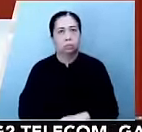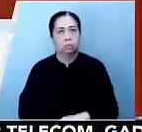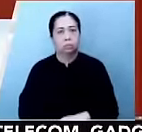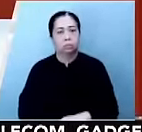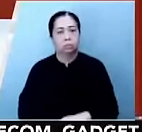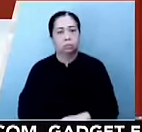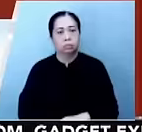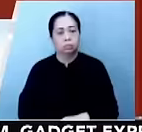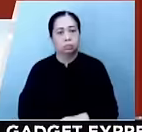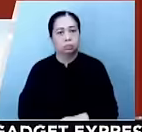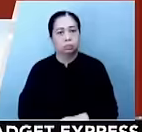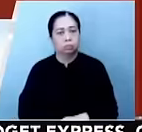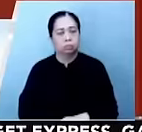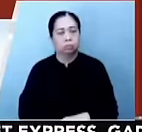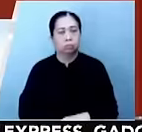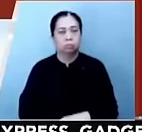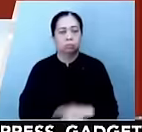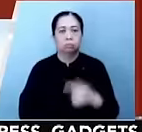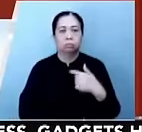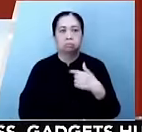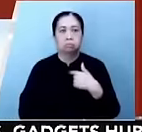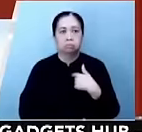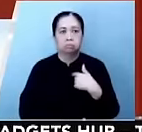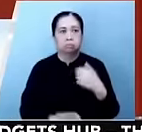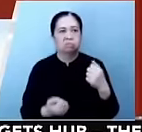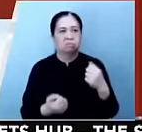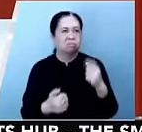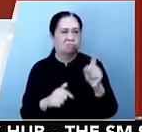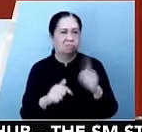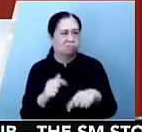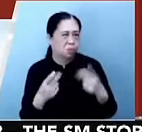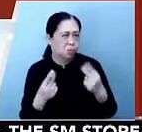I am afraid you cannot do that.